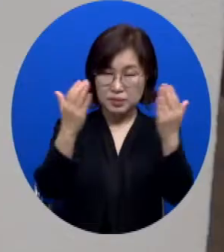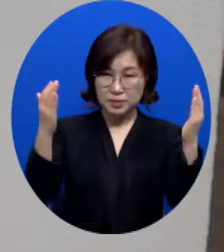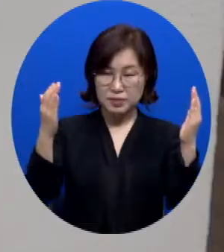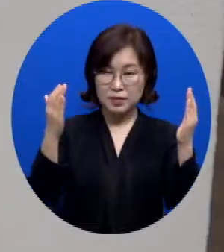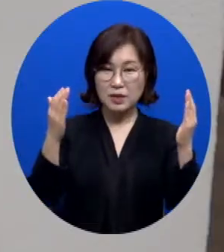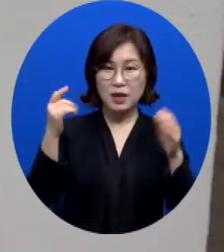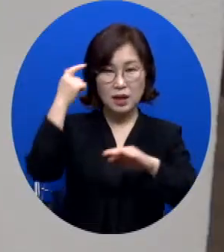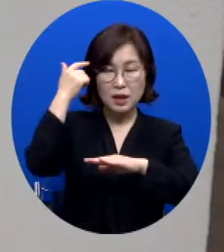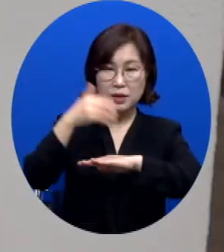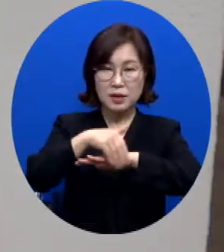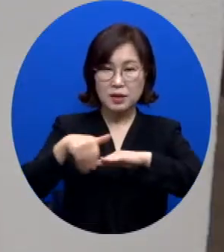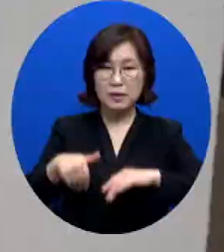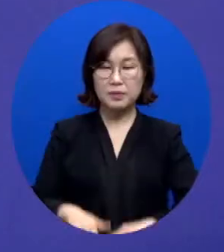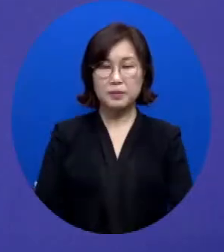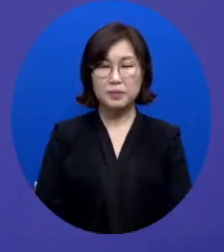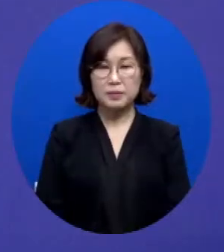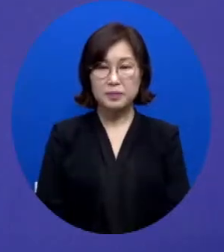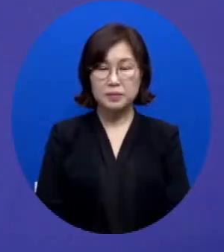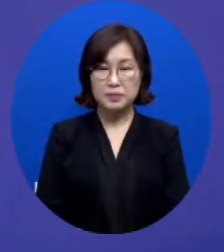예정입니다.